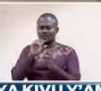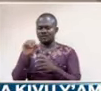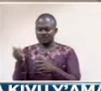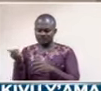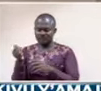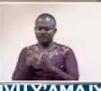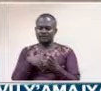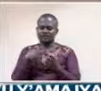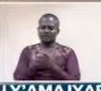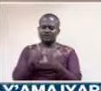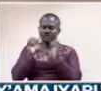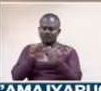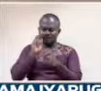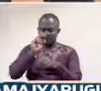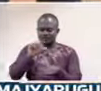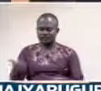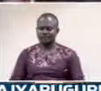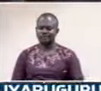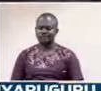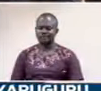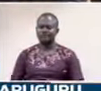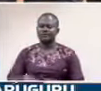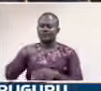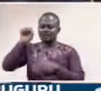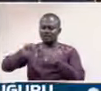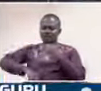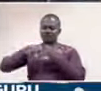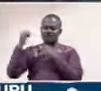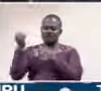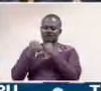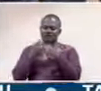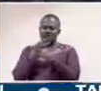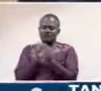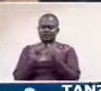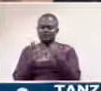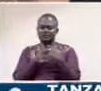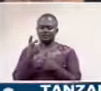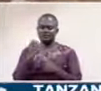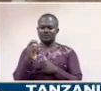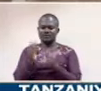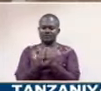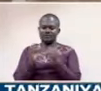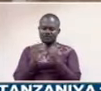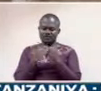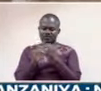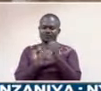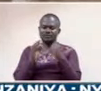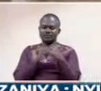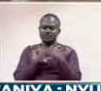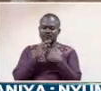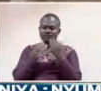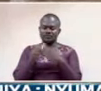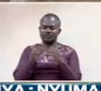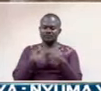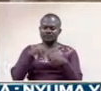yari byaramunaniye abashe kurebera ku wundi. Intara y'Amajyepfo mu mihigo y'umwaka wa 2017-2018 mu turere 86